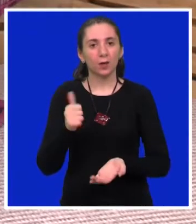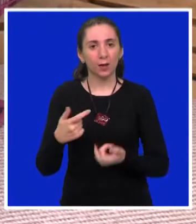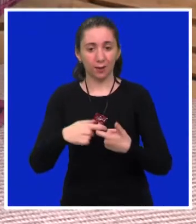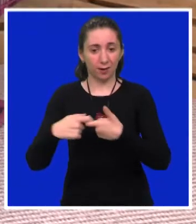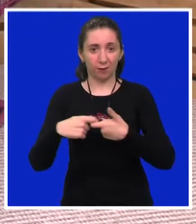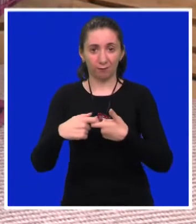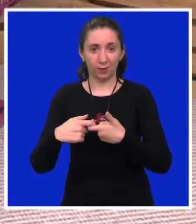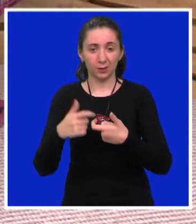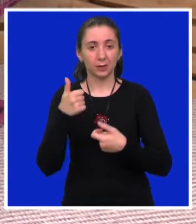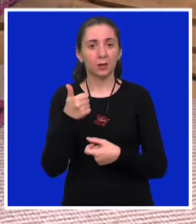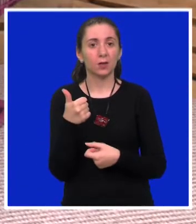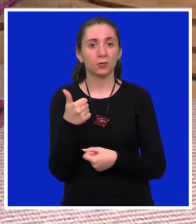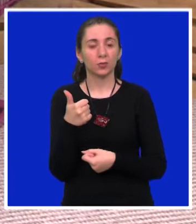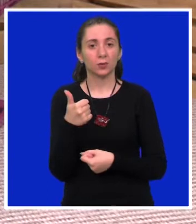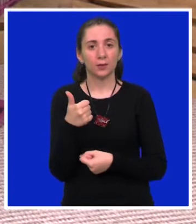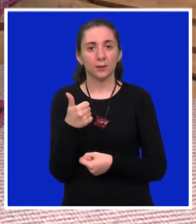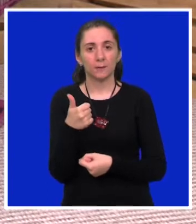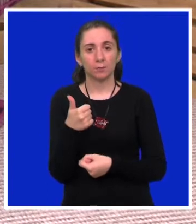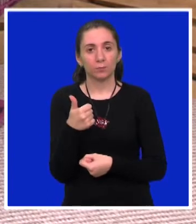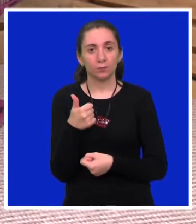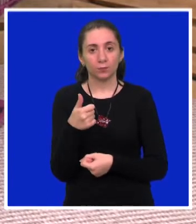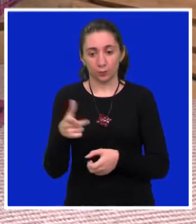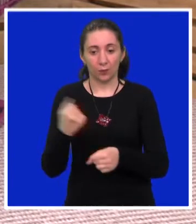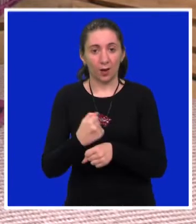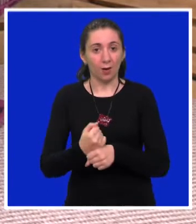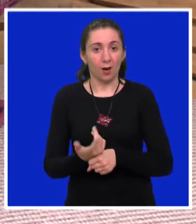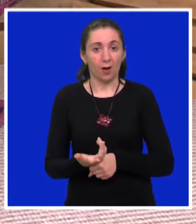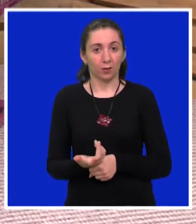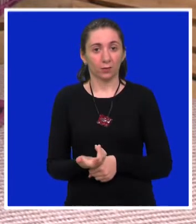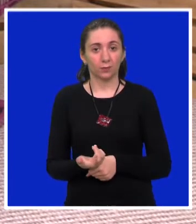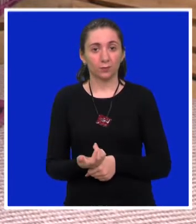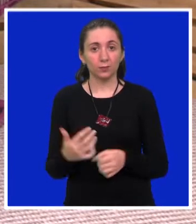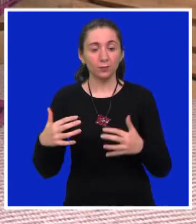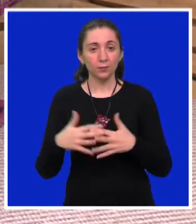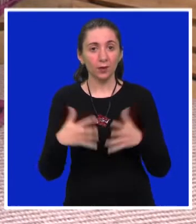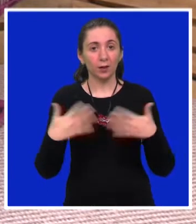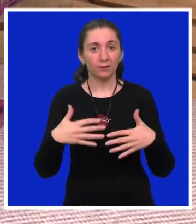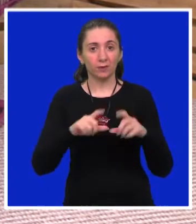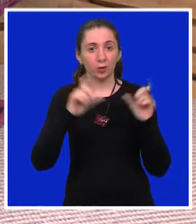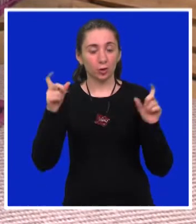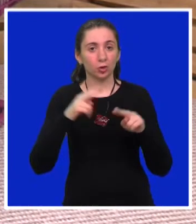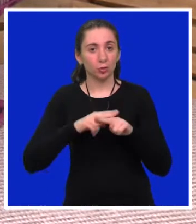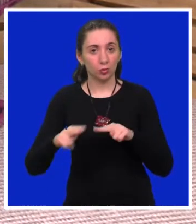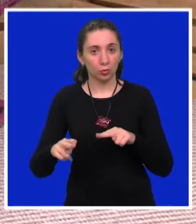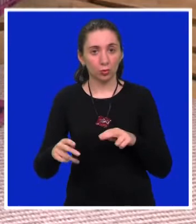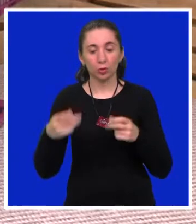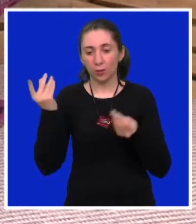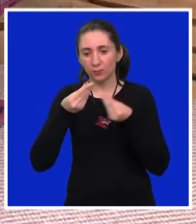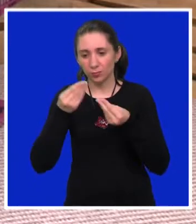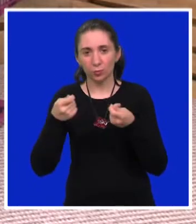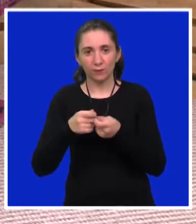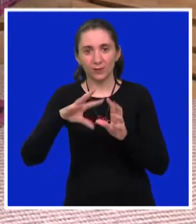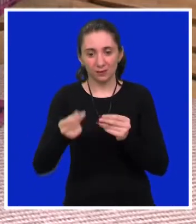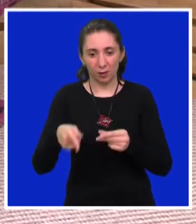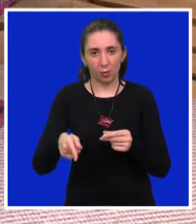stvari vezana je uz jednu, uz rad u stvari gradske tvrtke Čistoća, govori o svim ovim